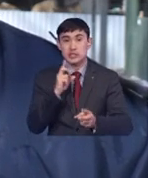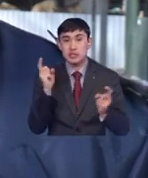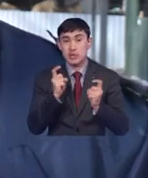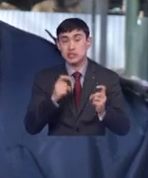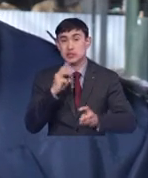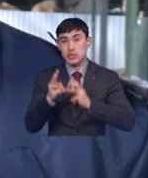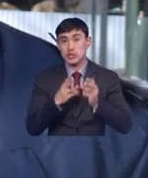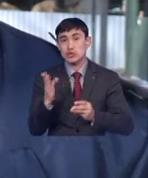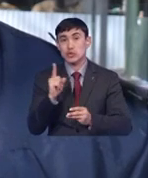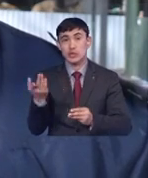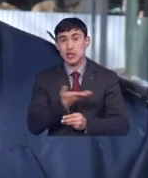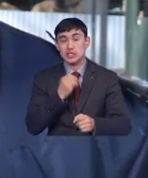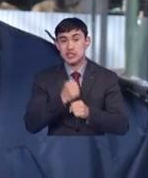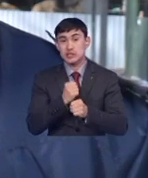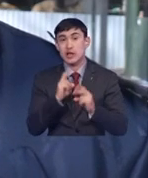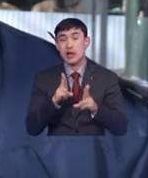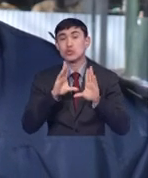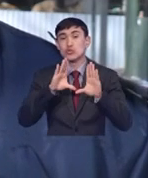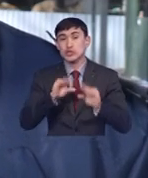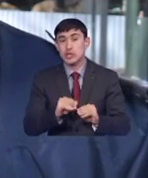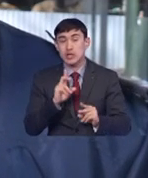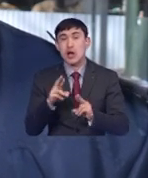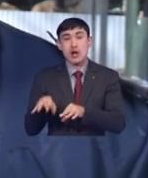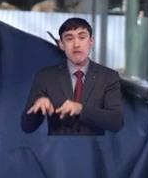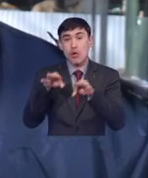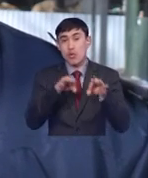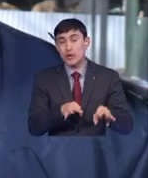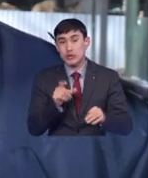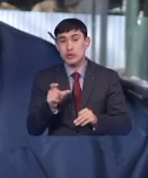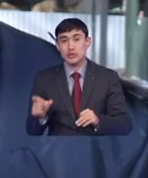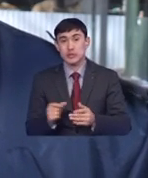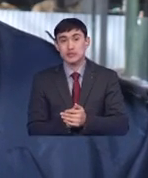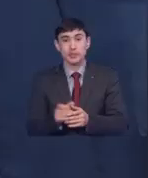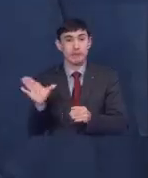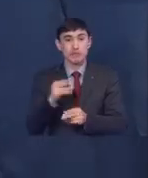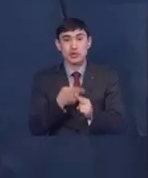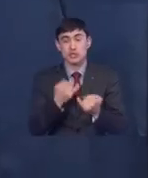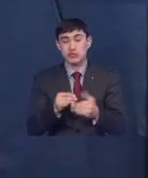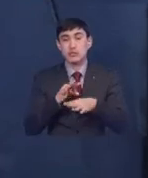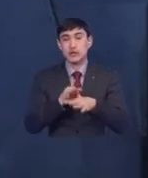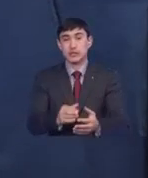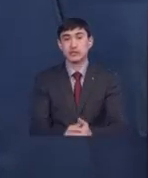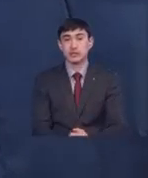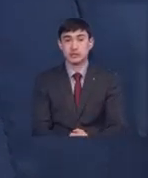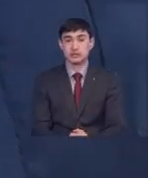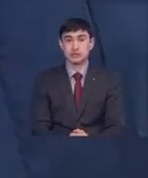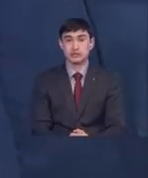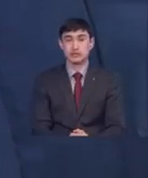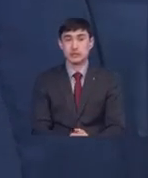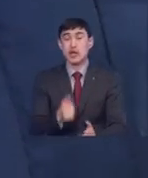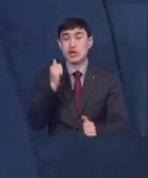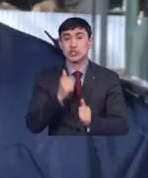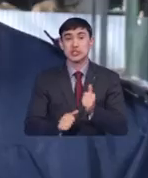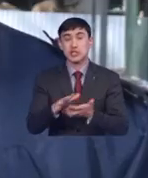то наши действия по отработке, как тушить, как эвакуировать, все это сегодня проводилось.